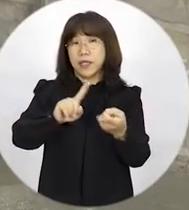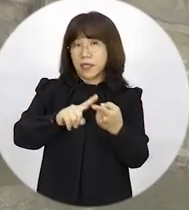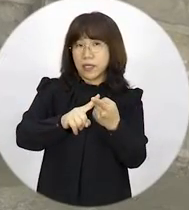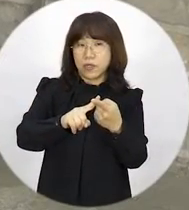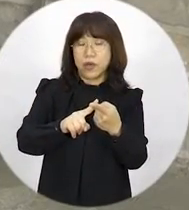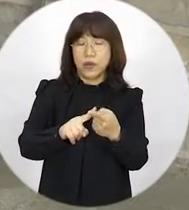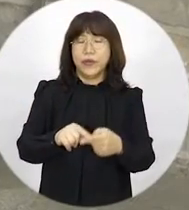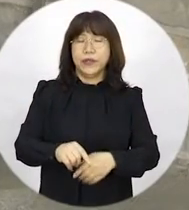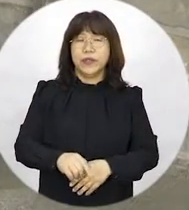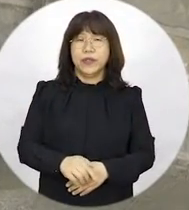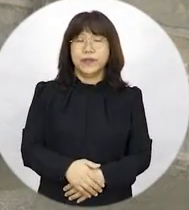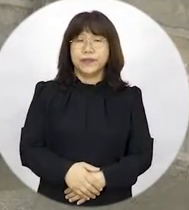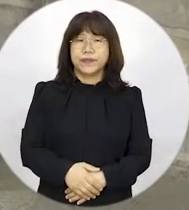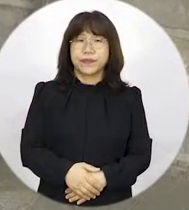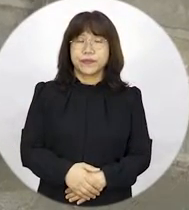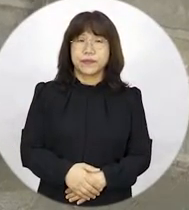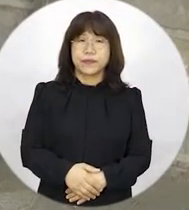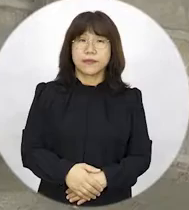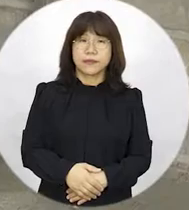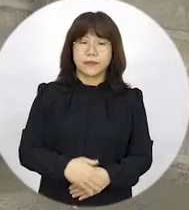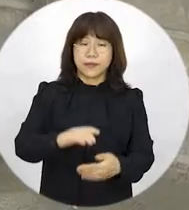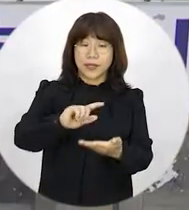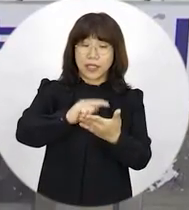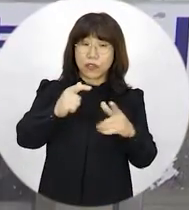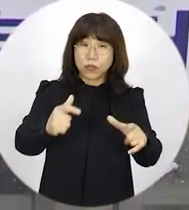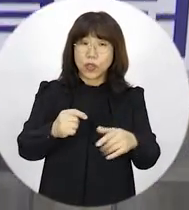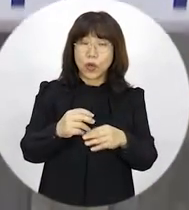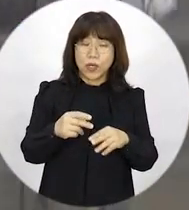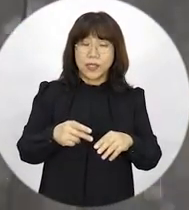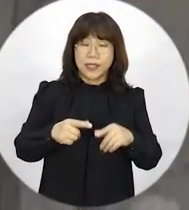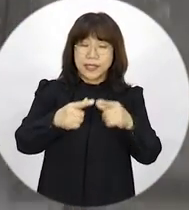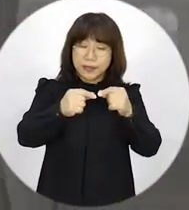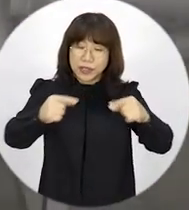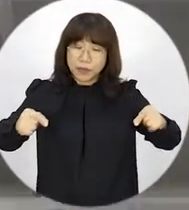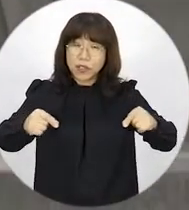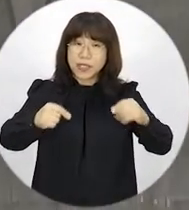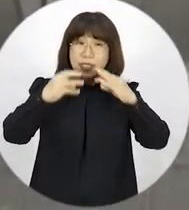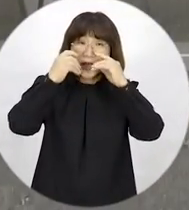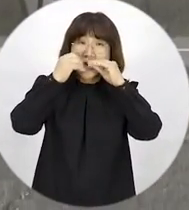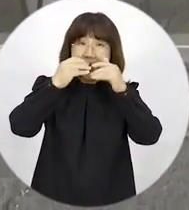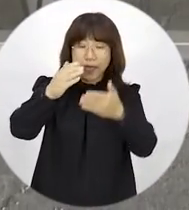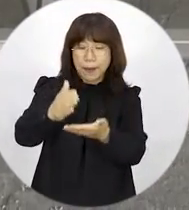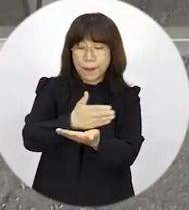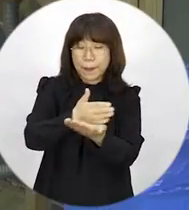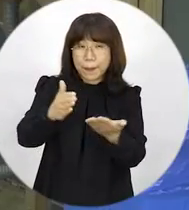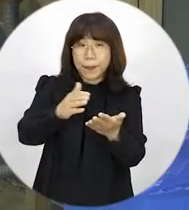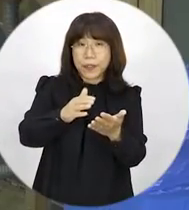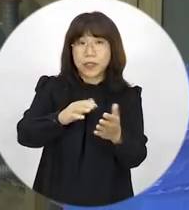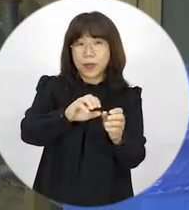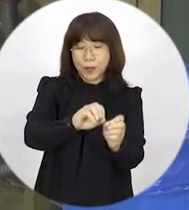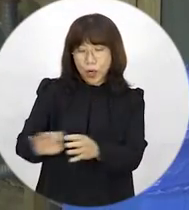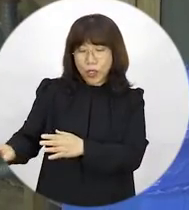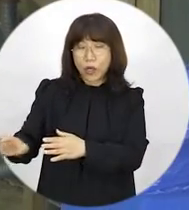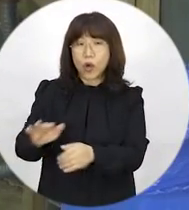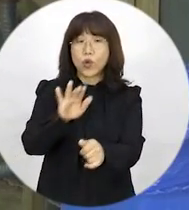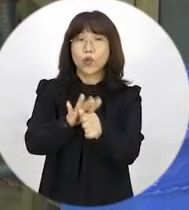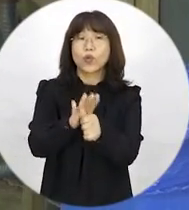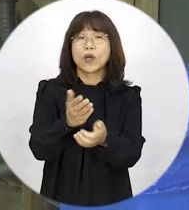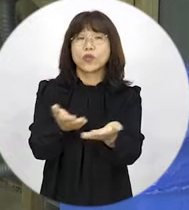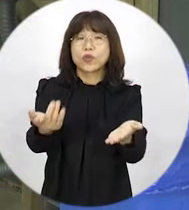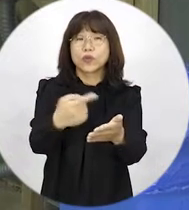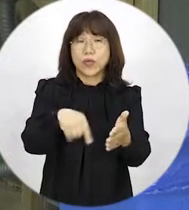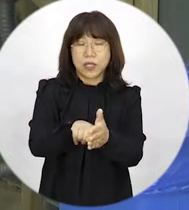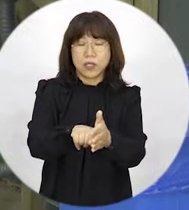수거함과 수거용 마대를 지원합니다. 한편 강서구는 음식물 쓰레기 배출을 돕기 위해 RFID